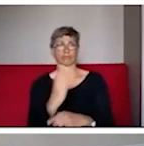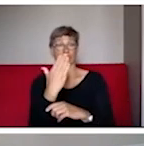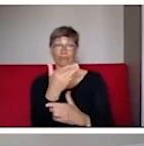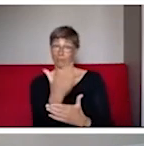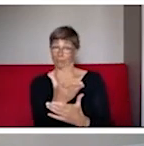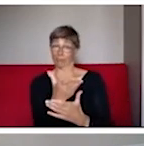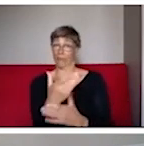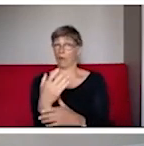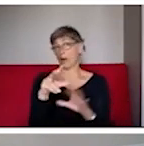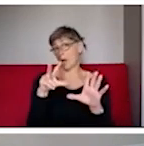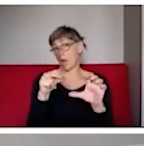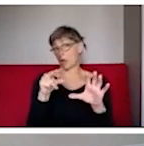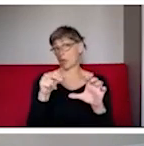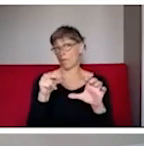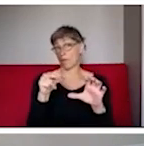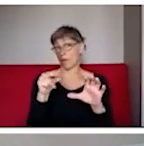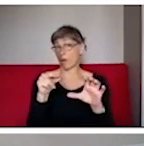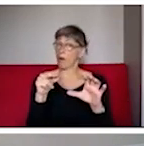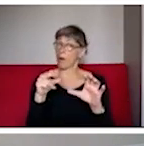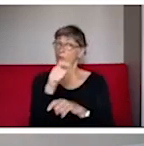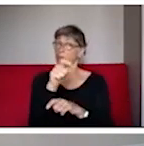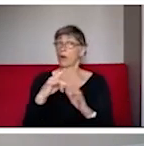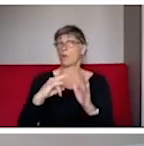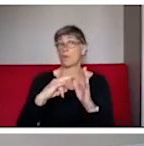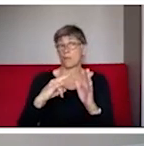de 80 quand même MDPH, donc ce qui est quand même